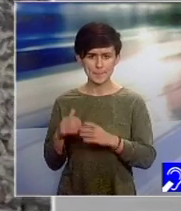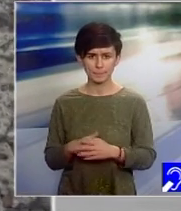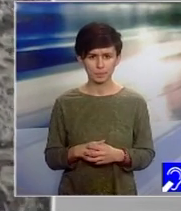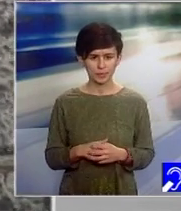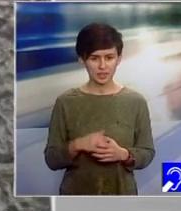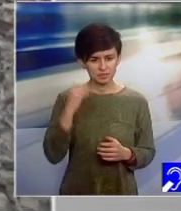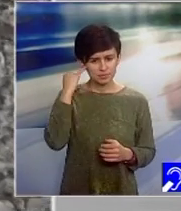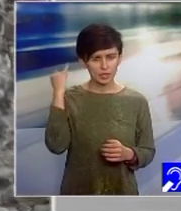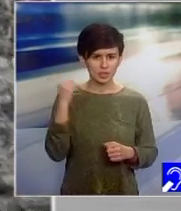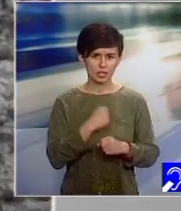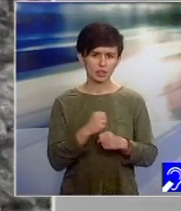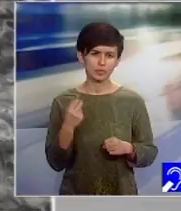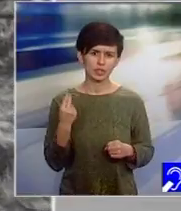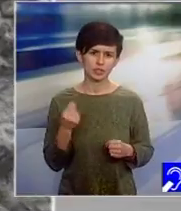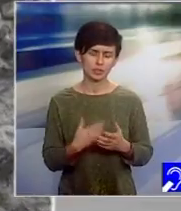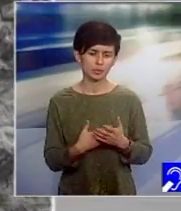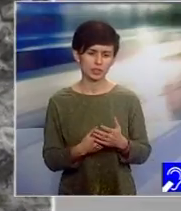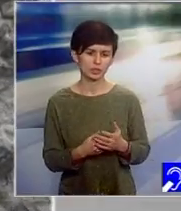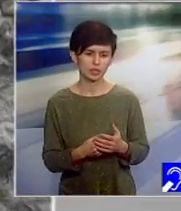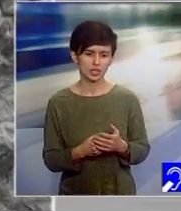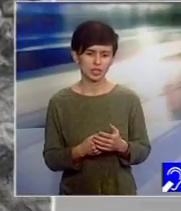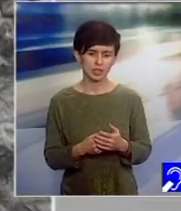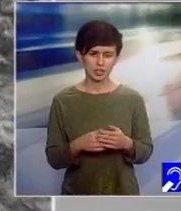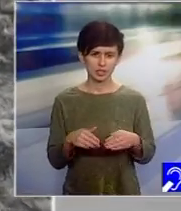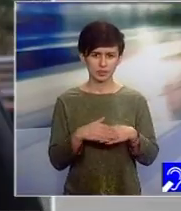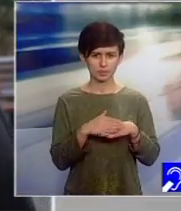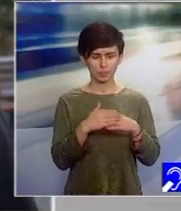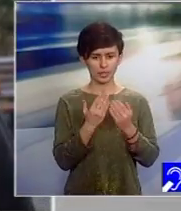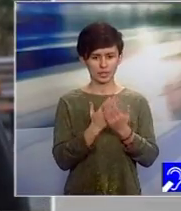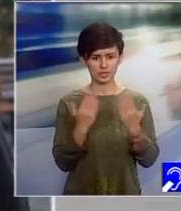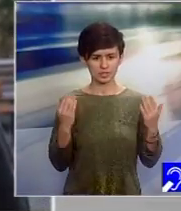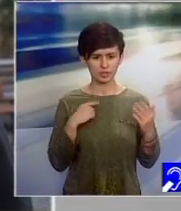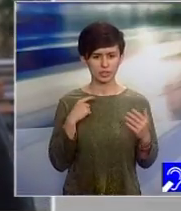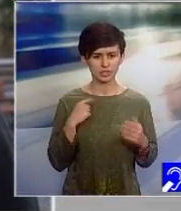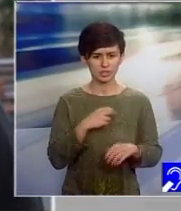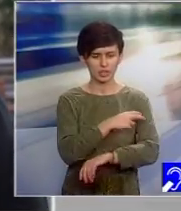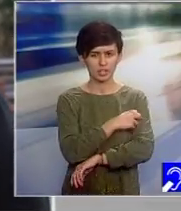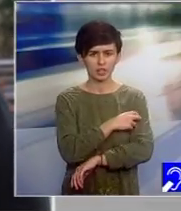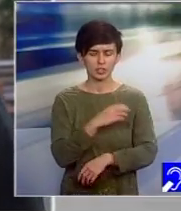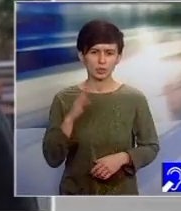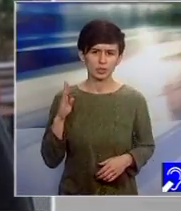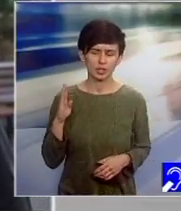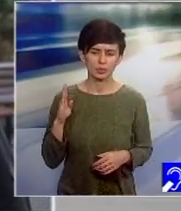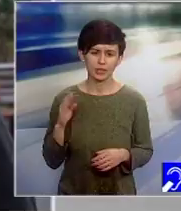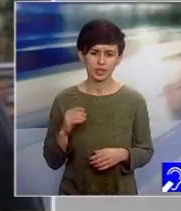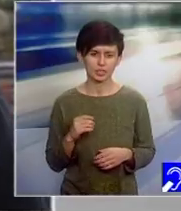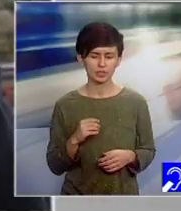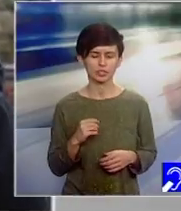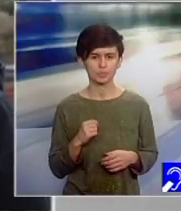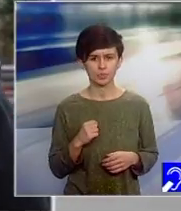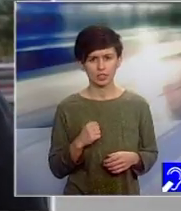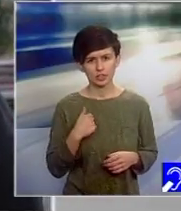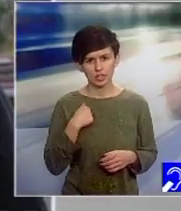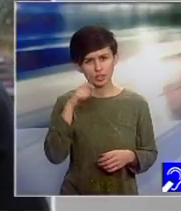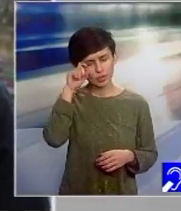bună deoarece zidul se află, o parte din zid se află la noi în incinta Colegiului Național George Barițiu și ni s-a